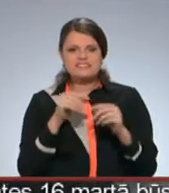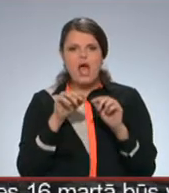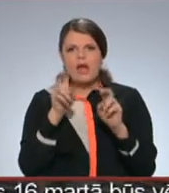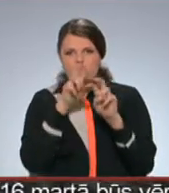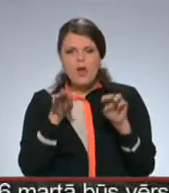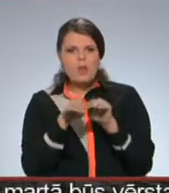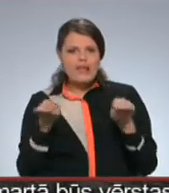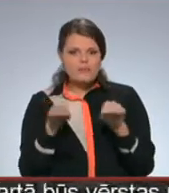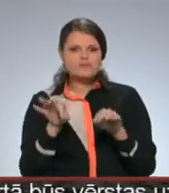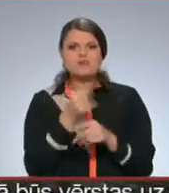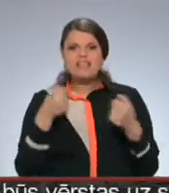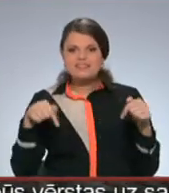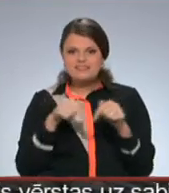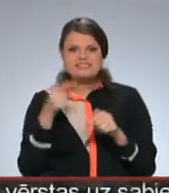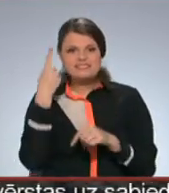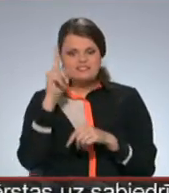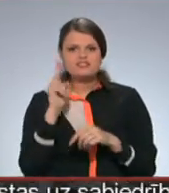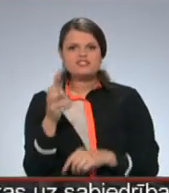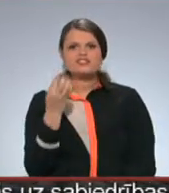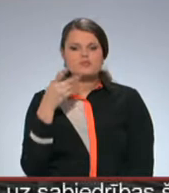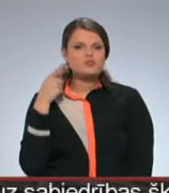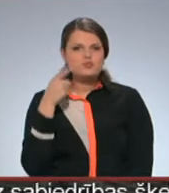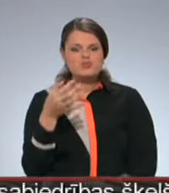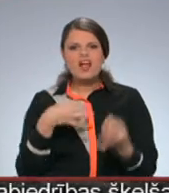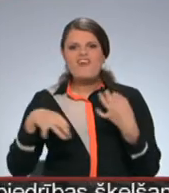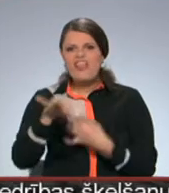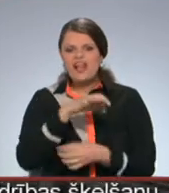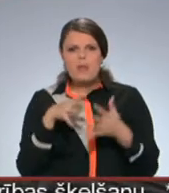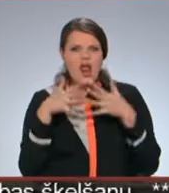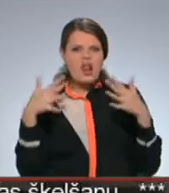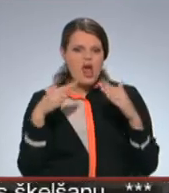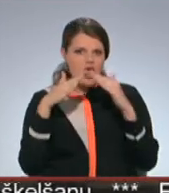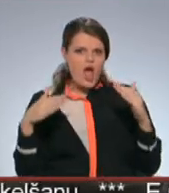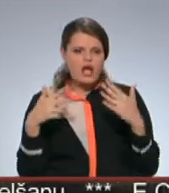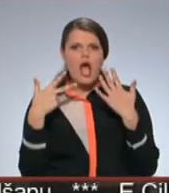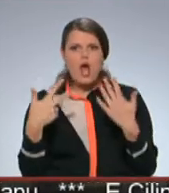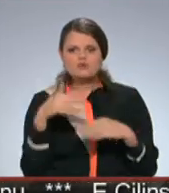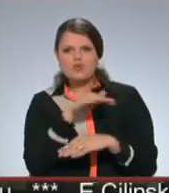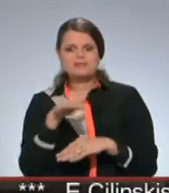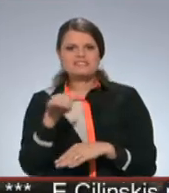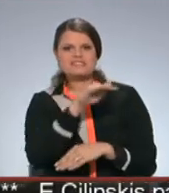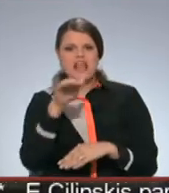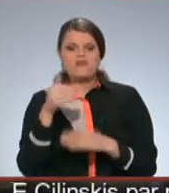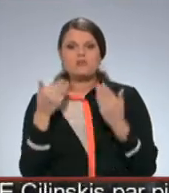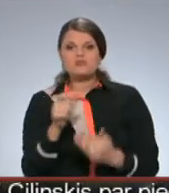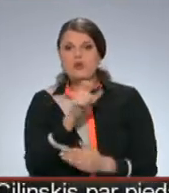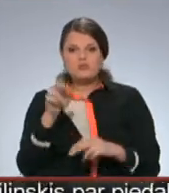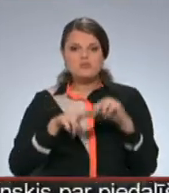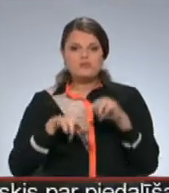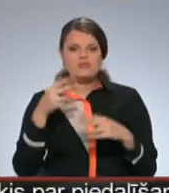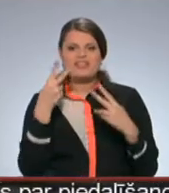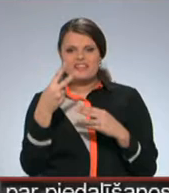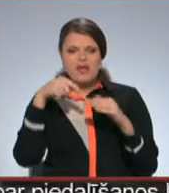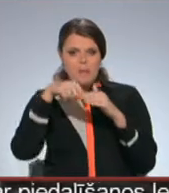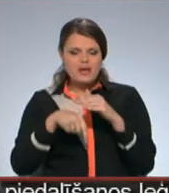līmeņošana. Koncertzāle iecerēta kā 14 000 kvadrātmetrus liela ēka ar 8 stāviem. Šobrīd jau uzbūvēt 2